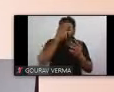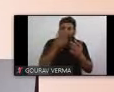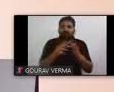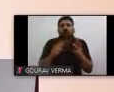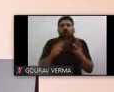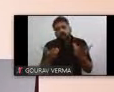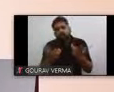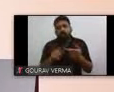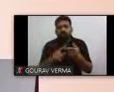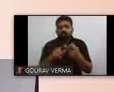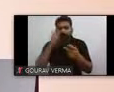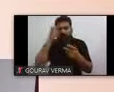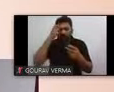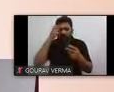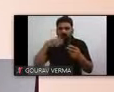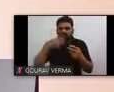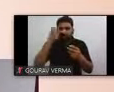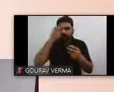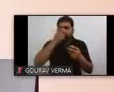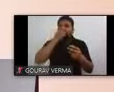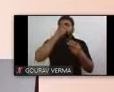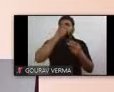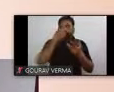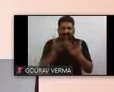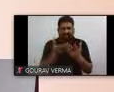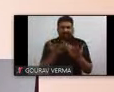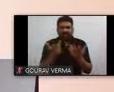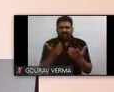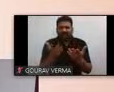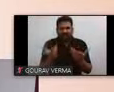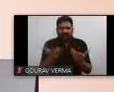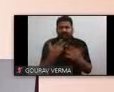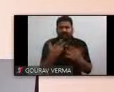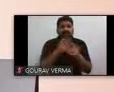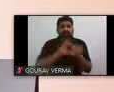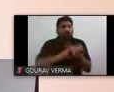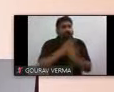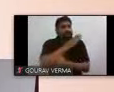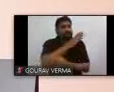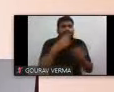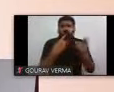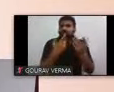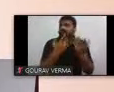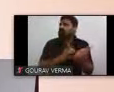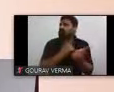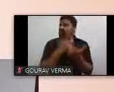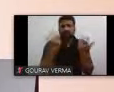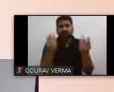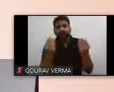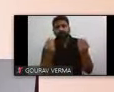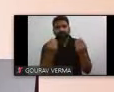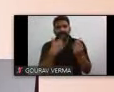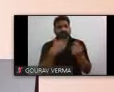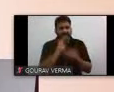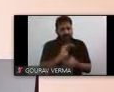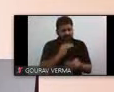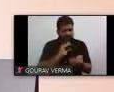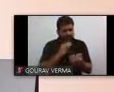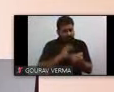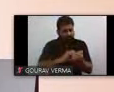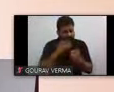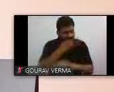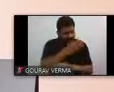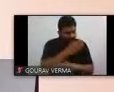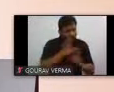सब जो facilities हैं, doctor के पास जाने से किस doctor के पास जाए, pediatrician के पास जाना है कि हमारा family board